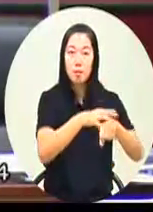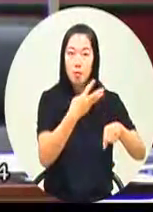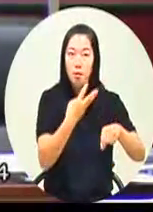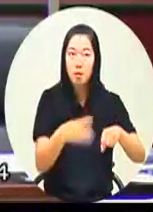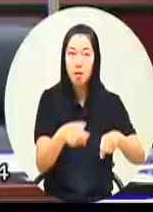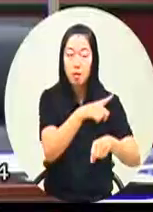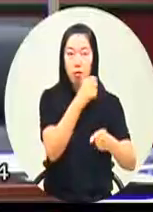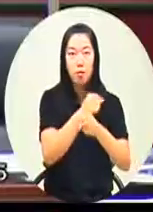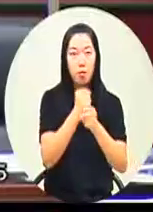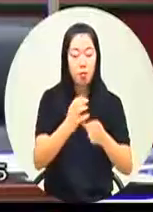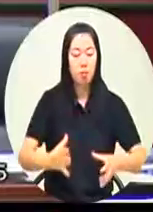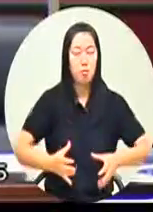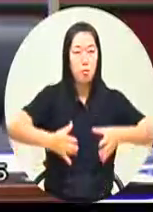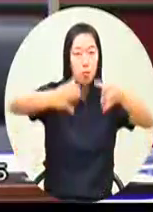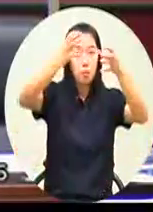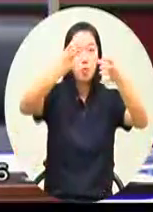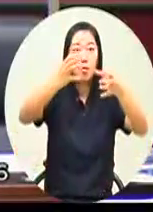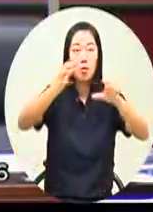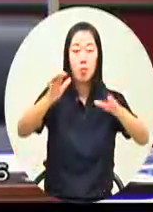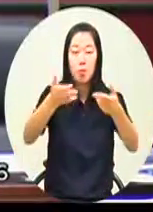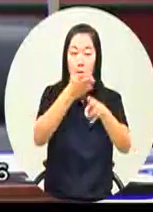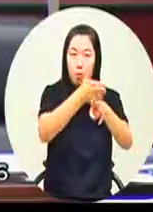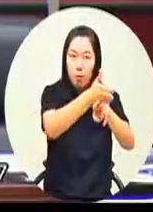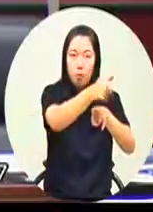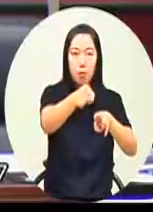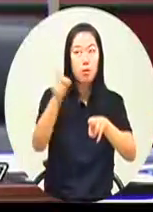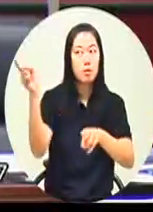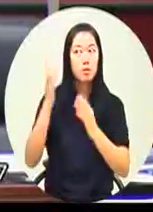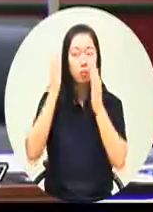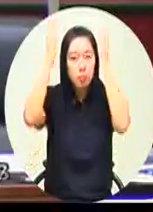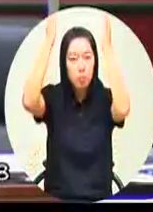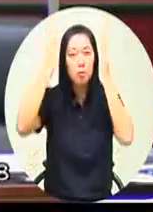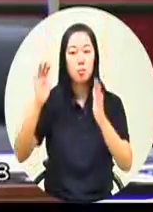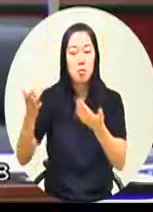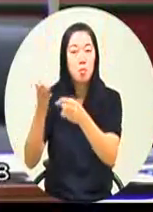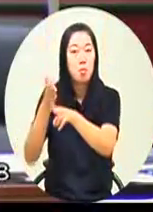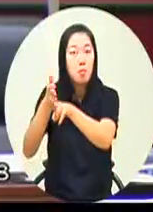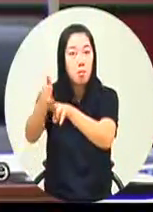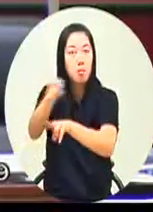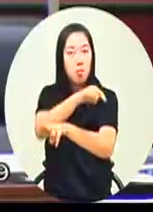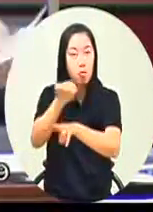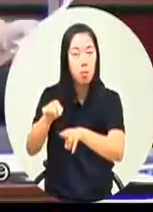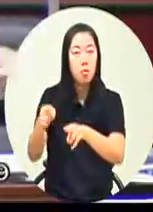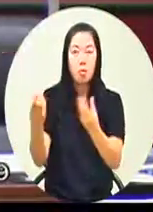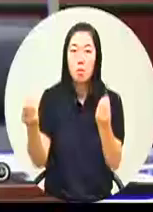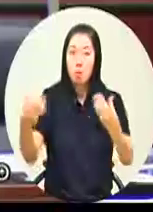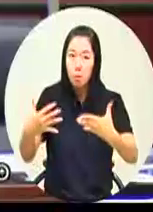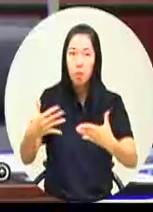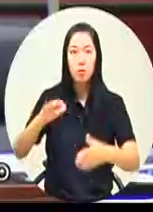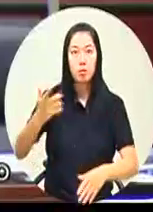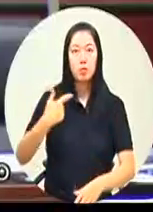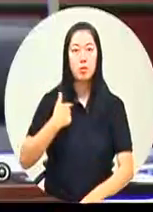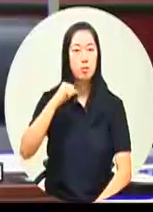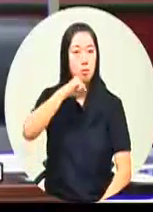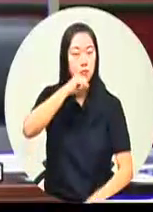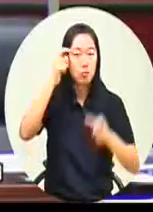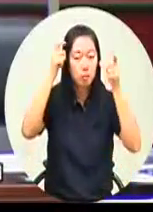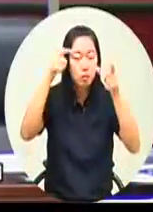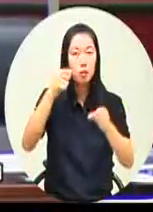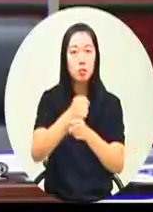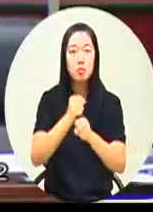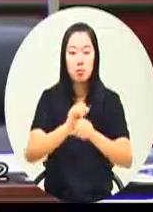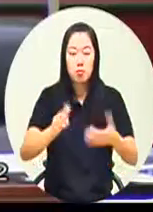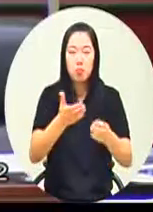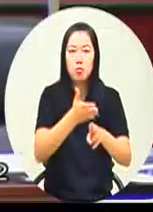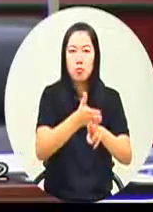轨是高架轻轨，或类似吉隆坡，那没有这个问题。那你坐的轻轨几乎全部都是平面的，而